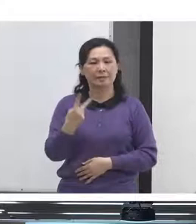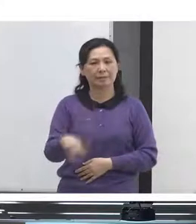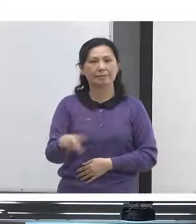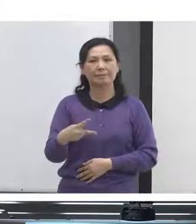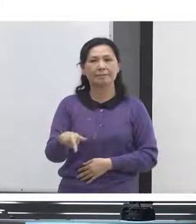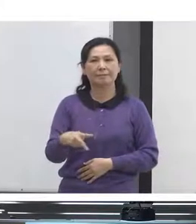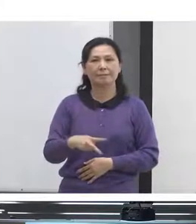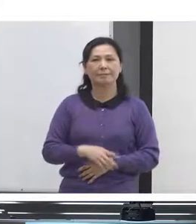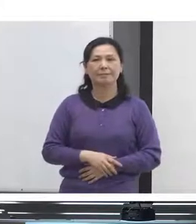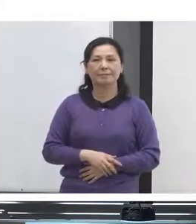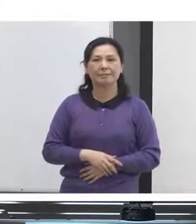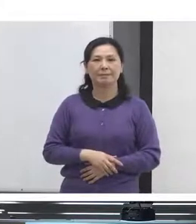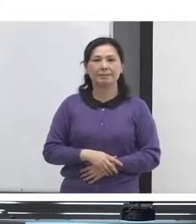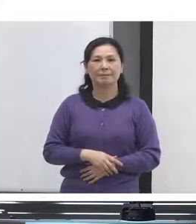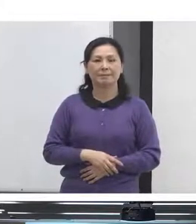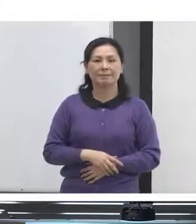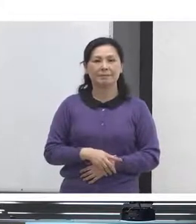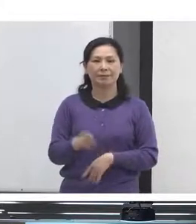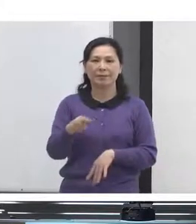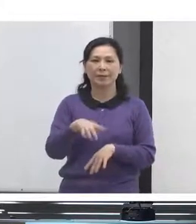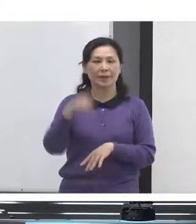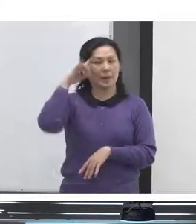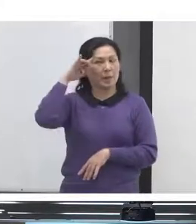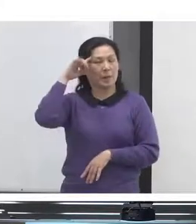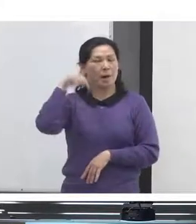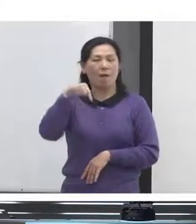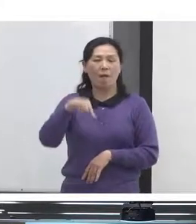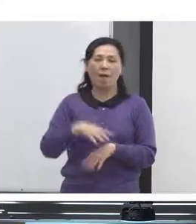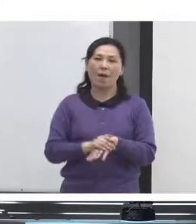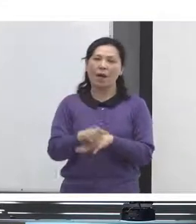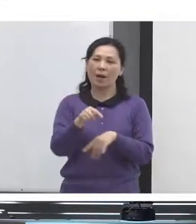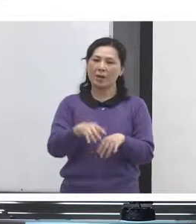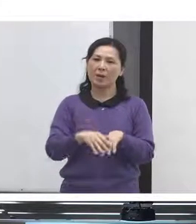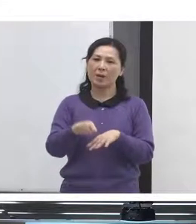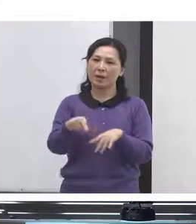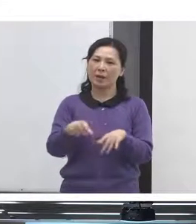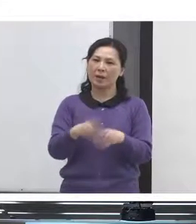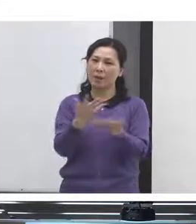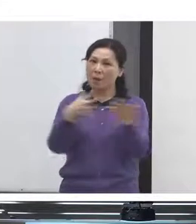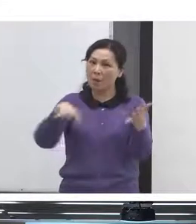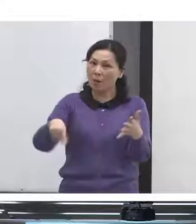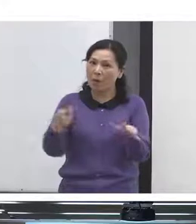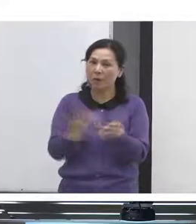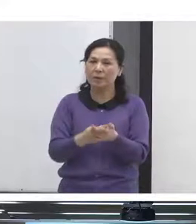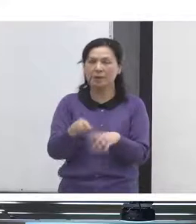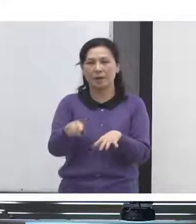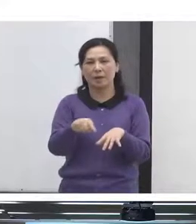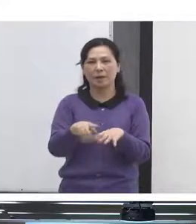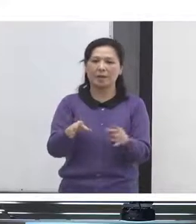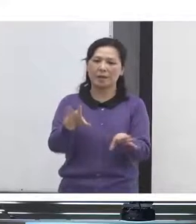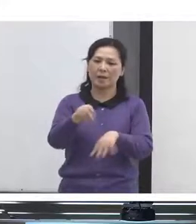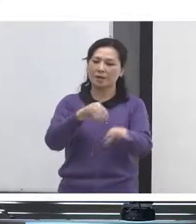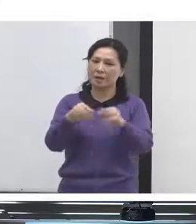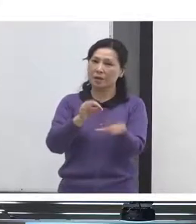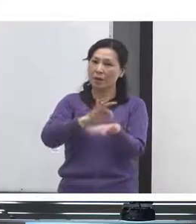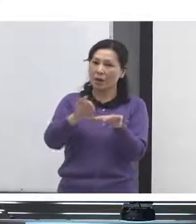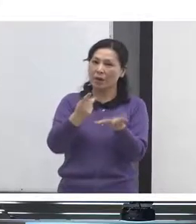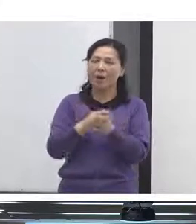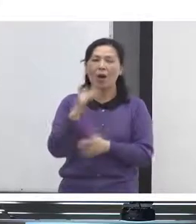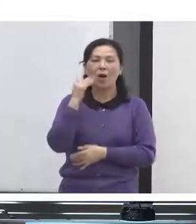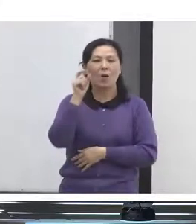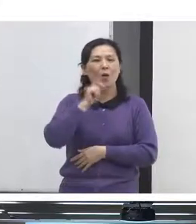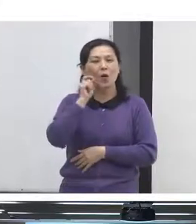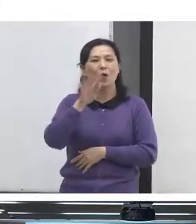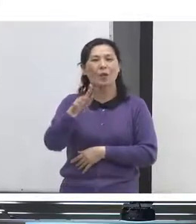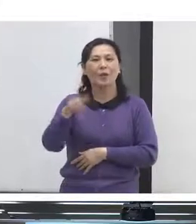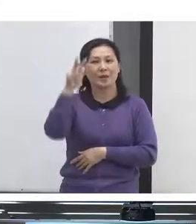的我们开发一些数位平台，那要如何去使用这些资料，如何做转移，那大家如果有兴趣的话，它就是下周二的下